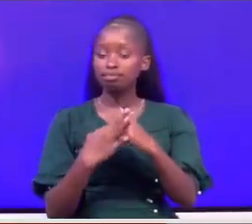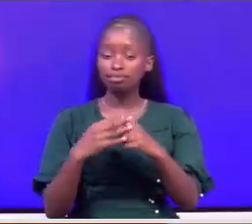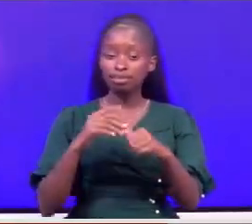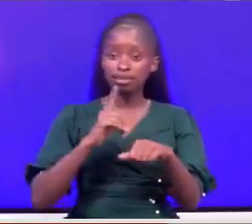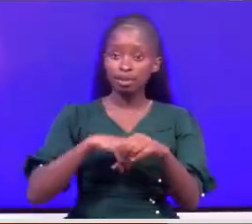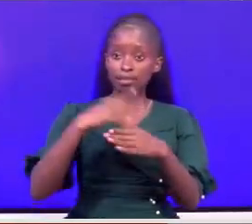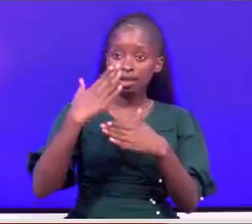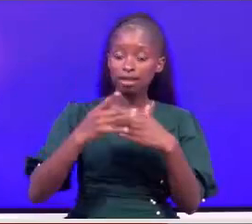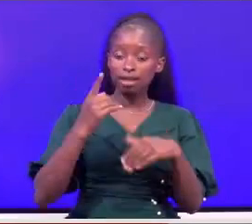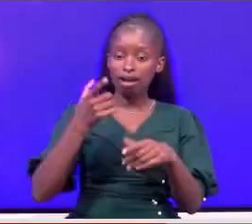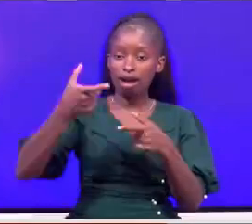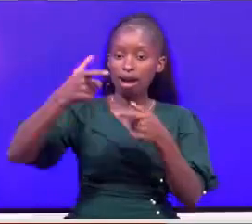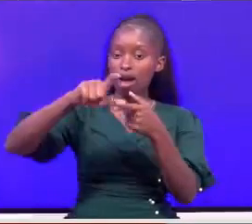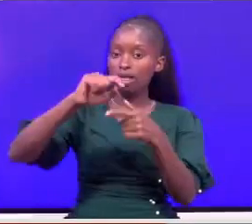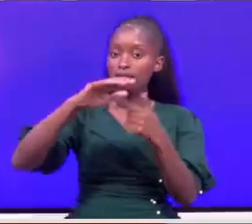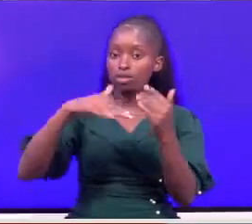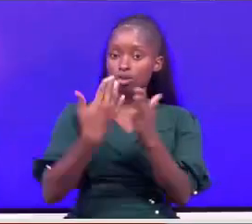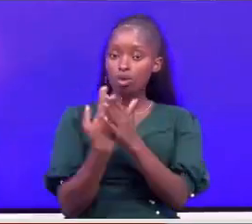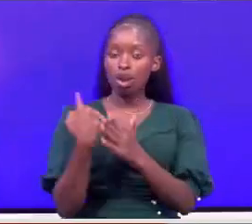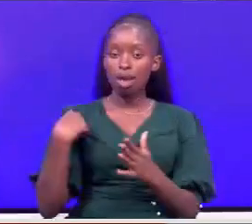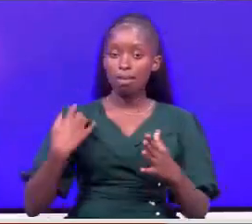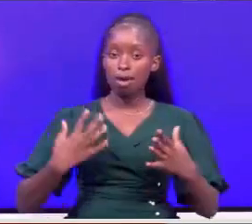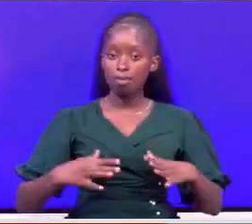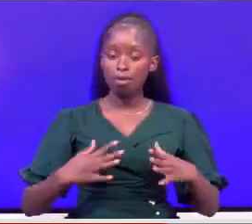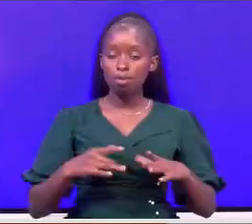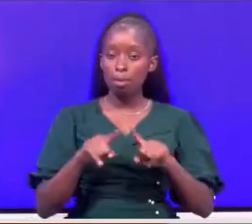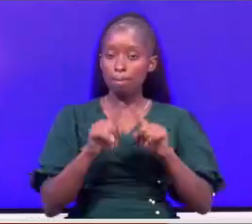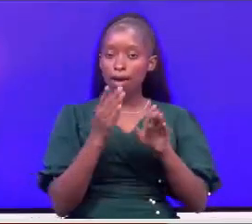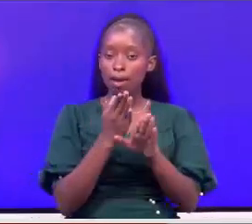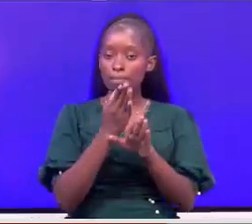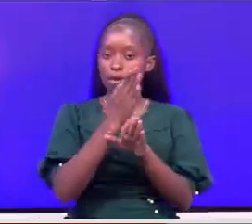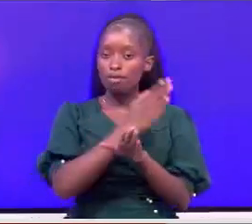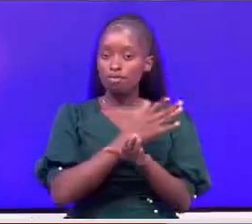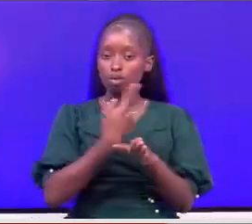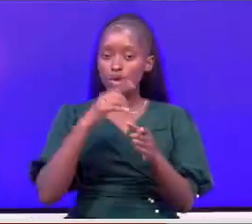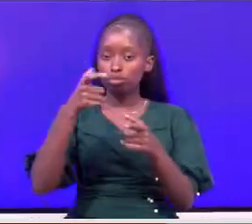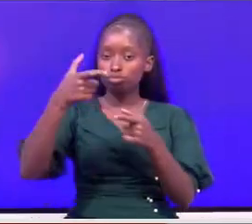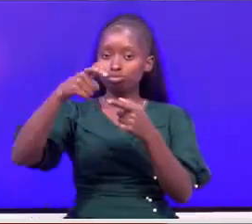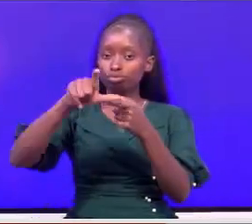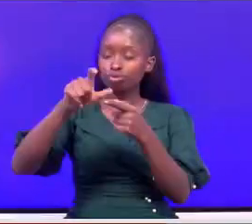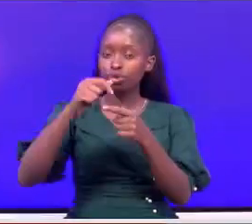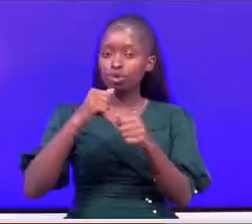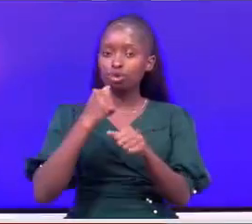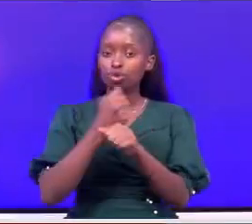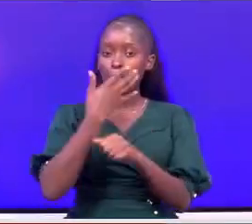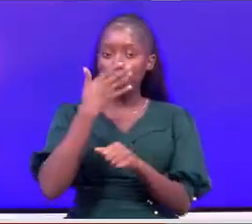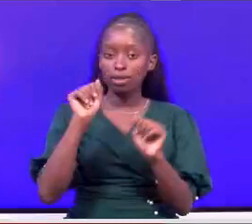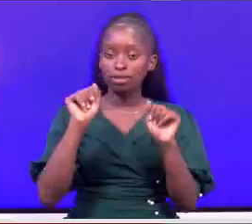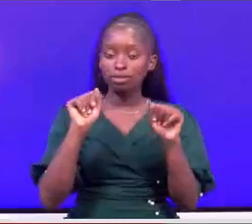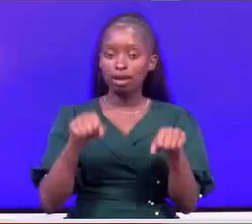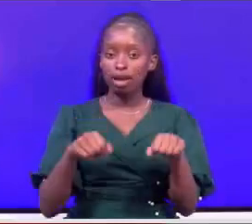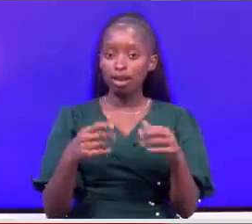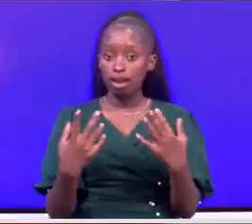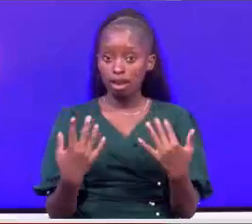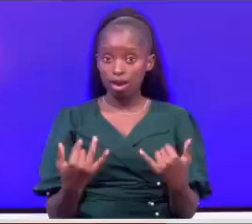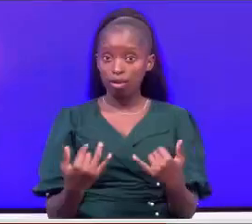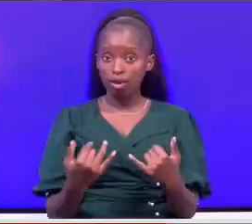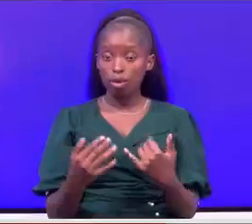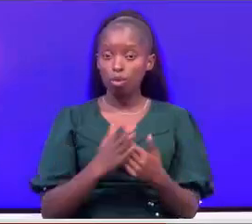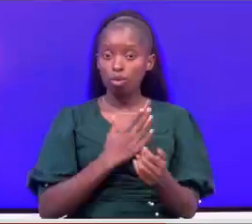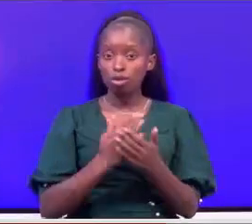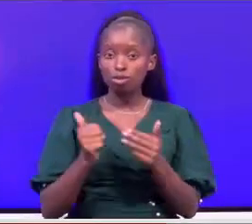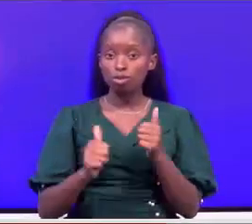the capacity. But even before we increase the capacity, we can do the very best we can do with what we